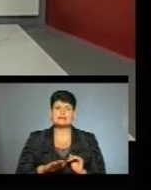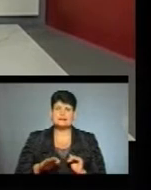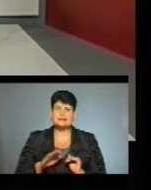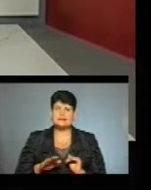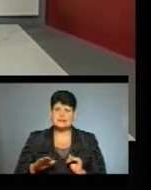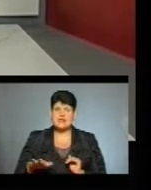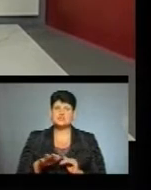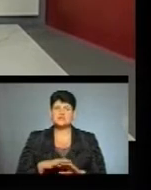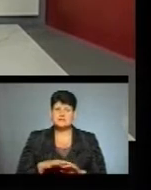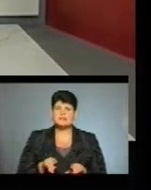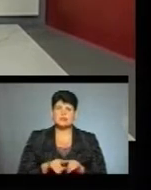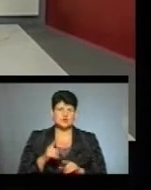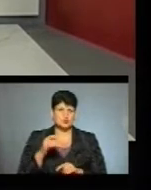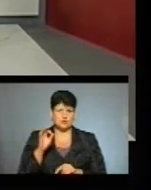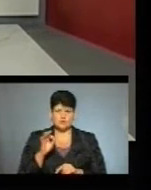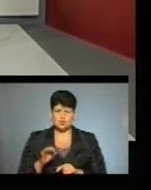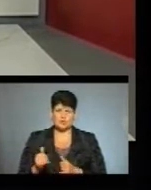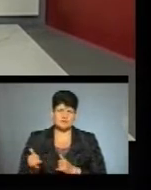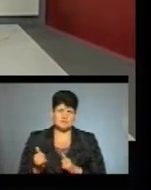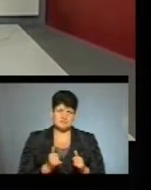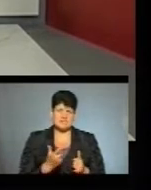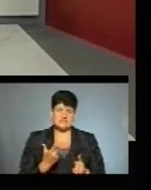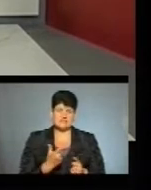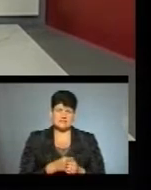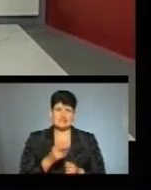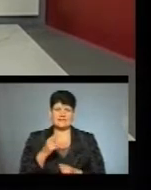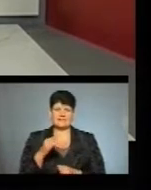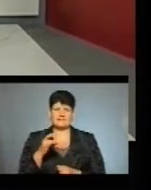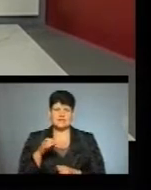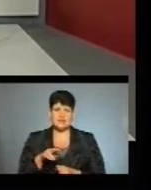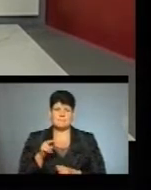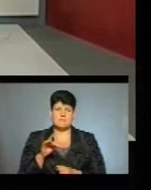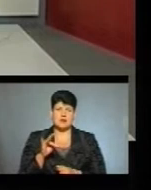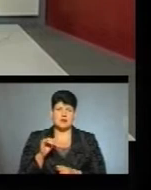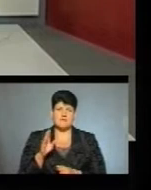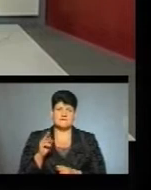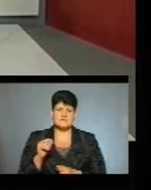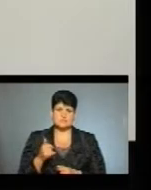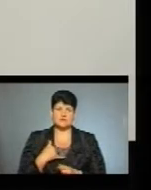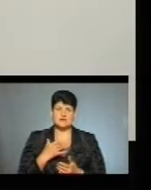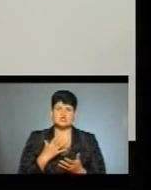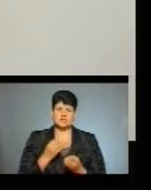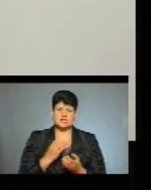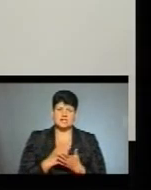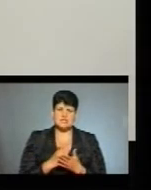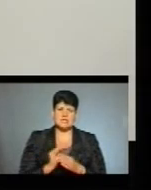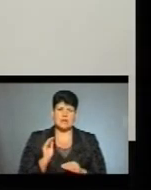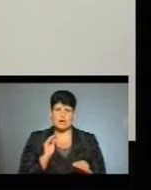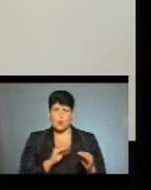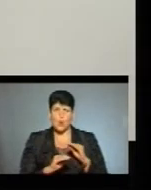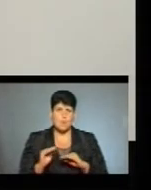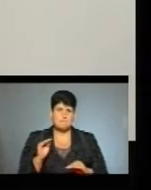майже 100% забезпечене вакцинами від дифтерії і правця. Правда, у нас є ще комбінованіші вакцини, де